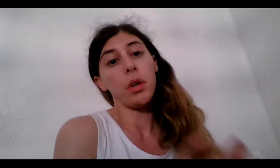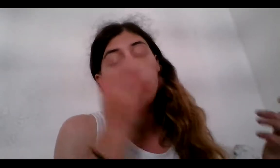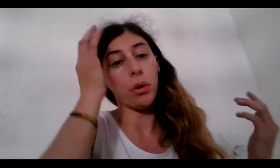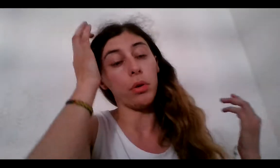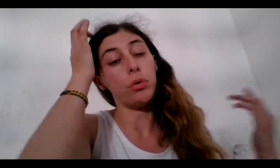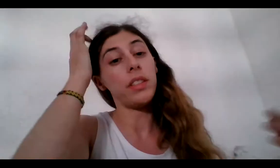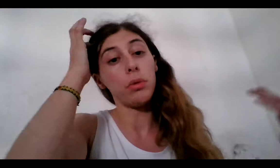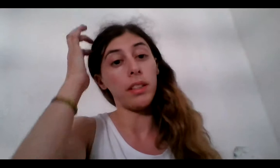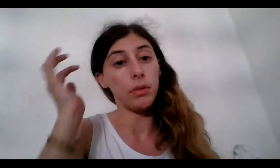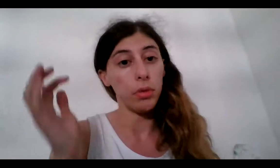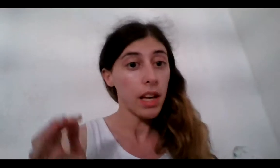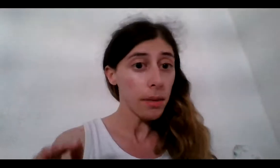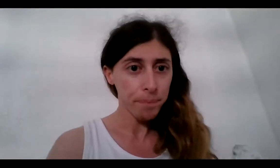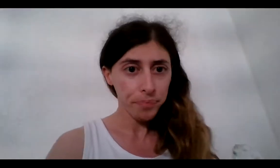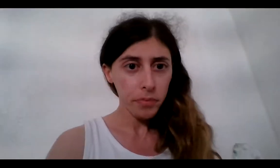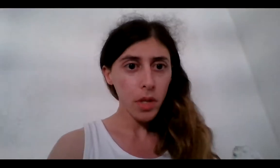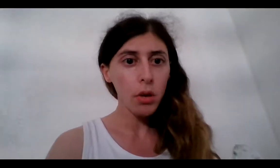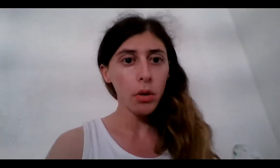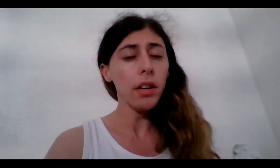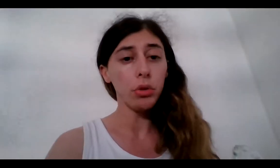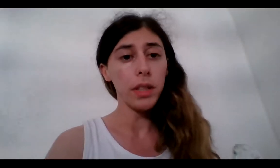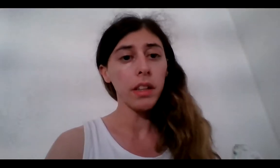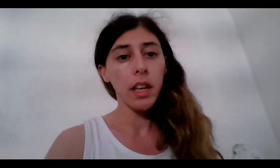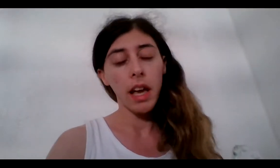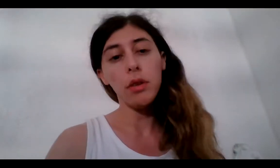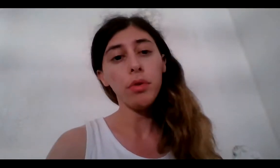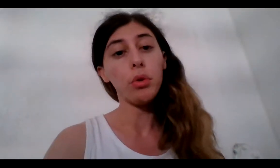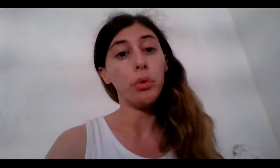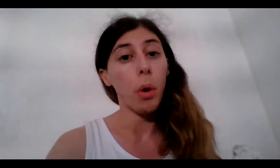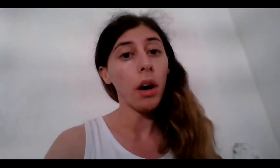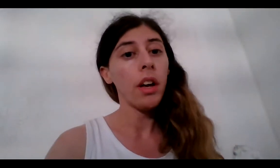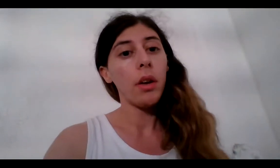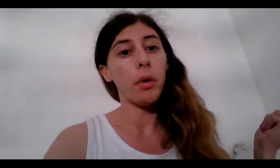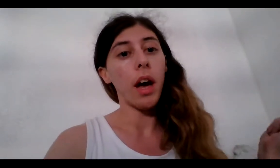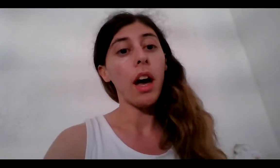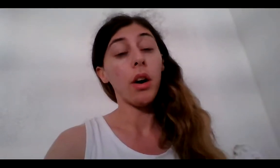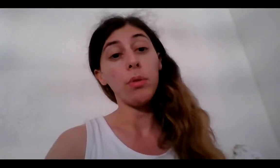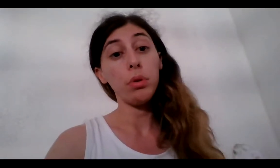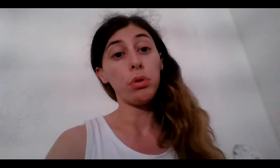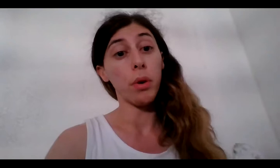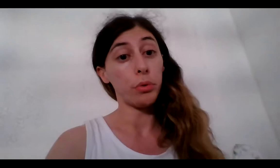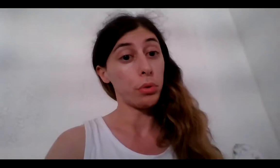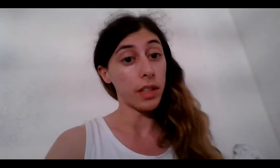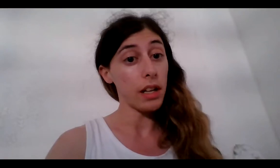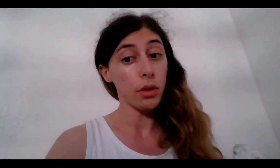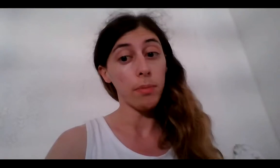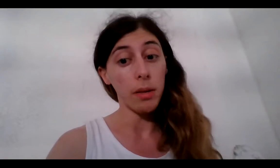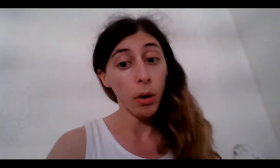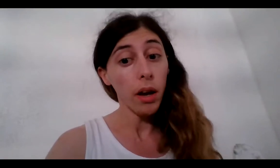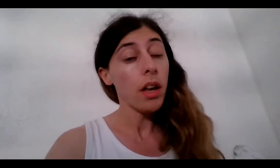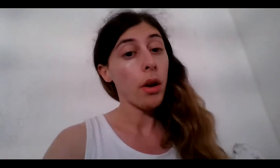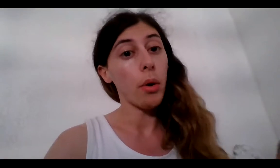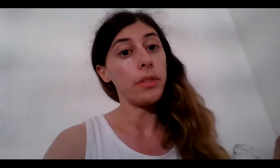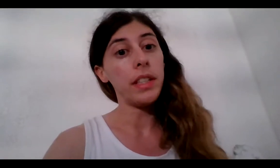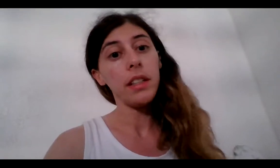service de sécurité sociale. Et ensuite, elle ouvre le droit à un remboursement total,